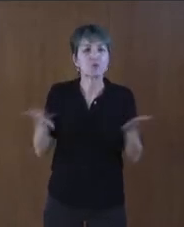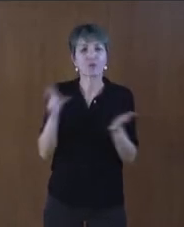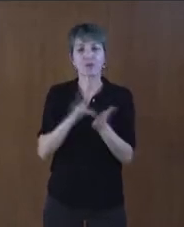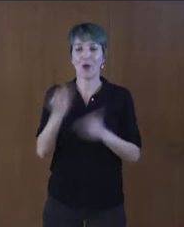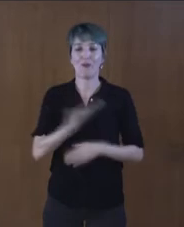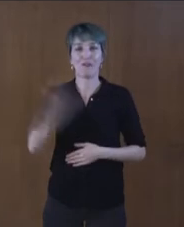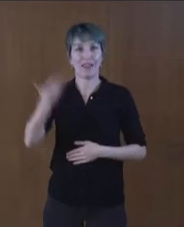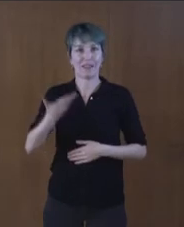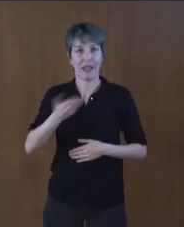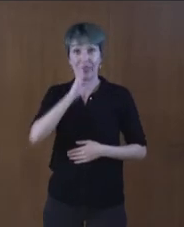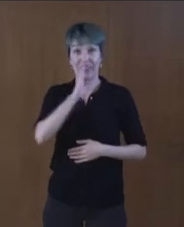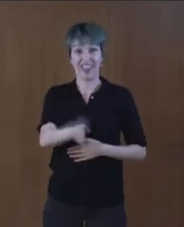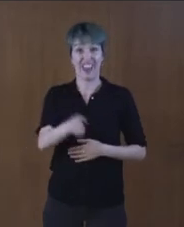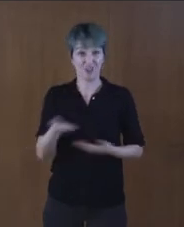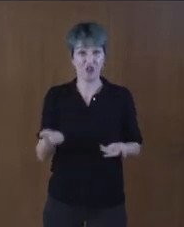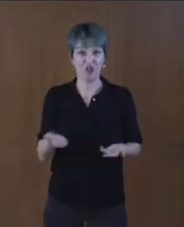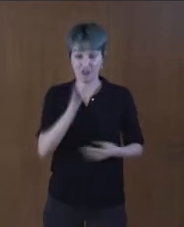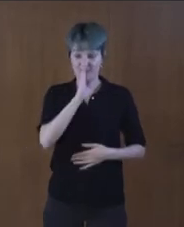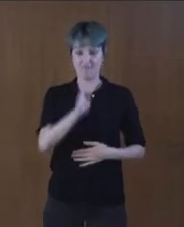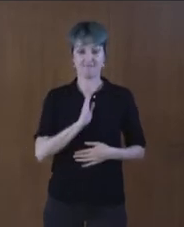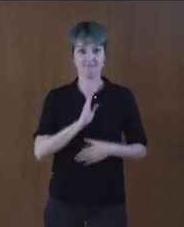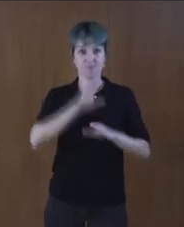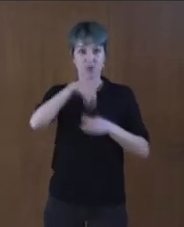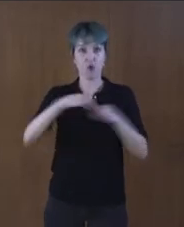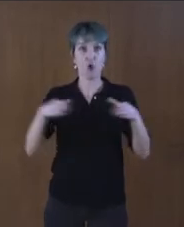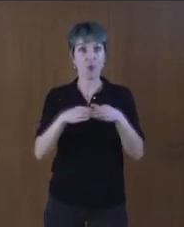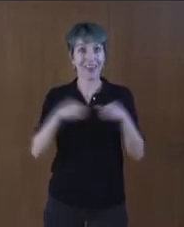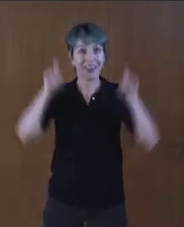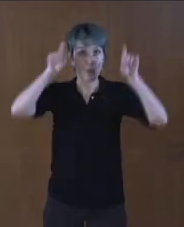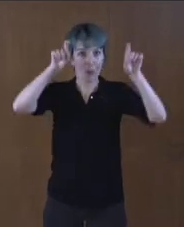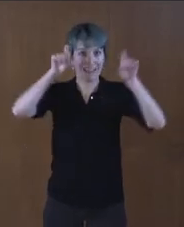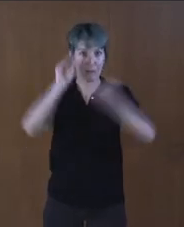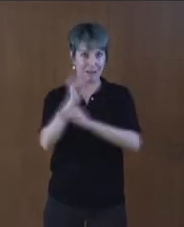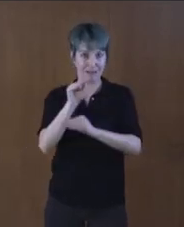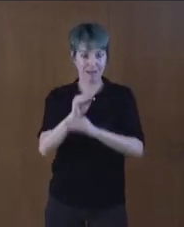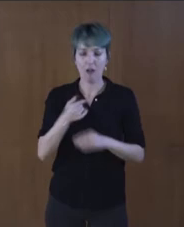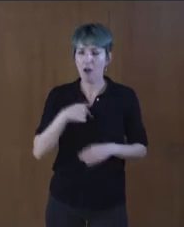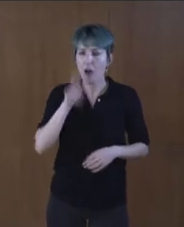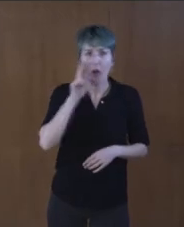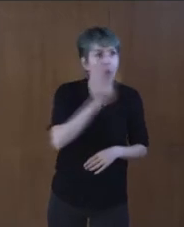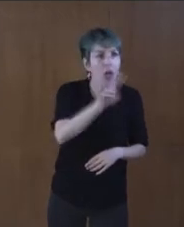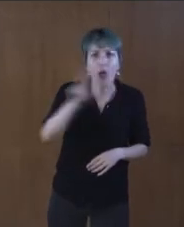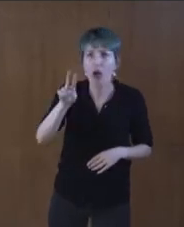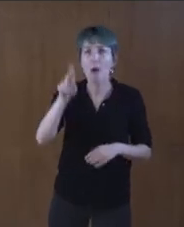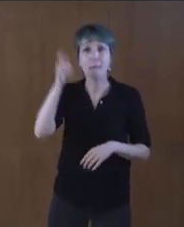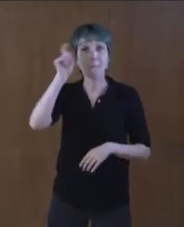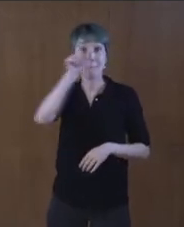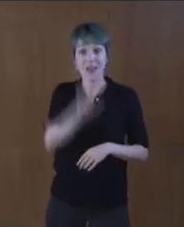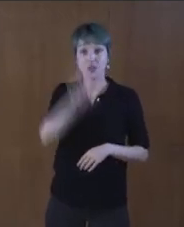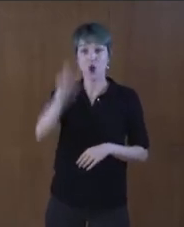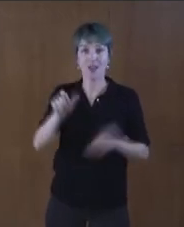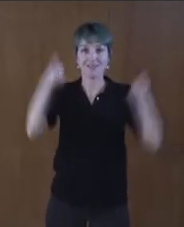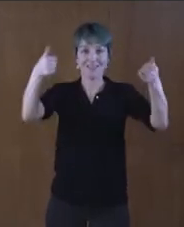afecta d'una manera directa els de la comunitat educativa. He vist persones que es posaven un